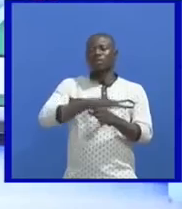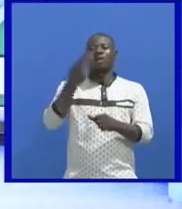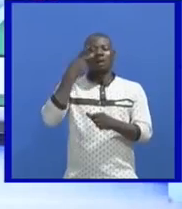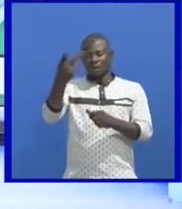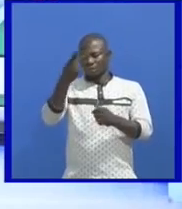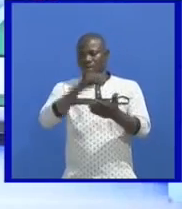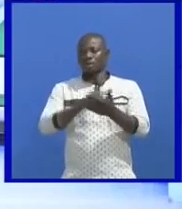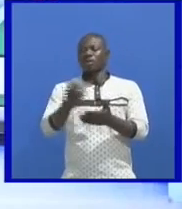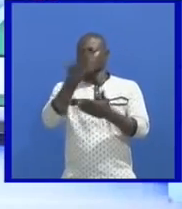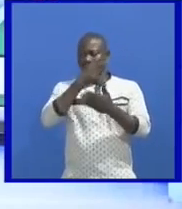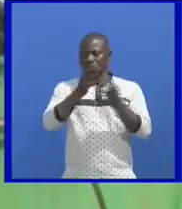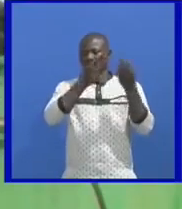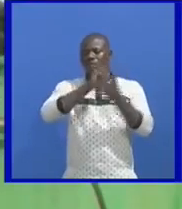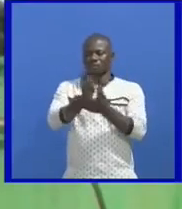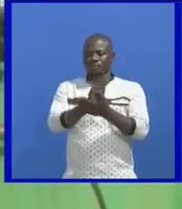Bambara et Nyarki Teda.